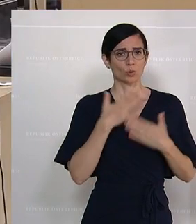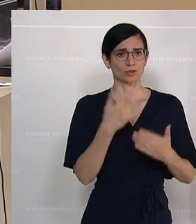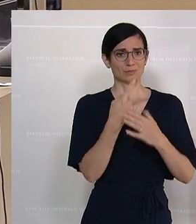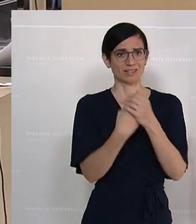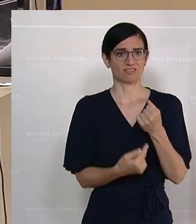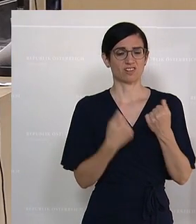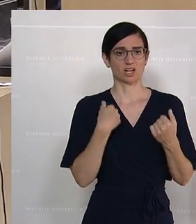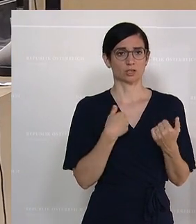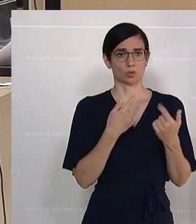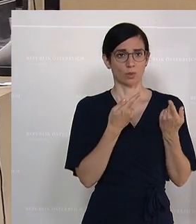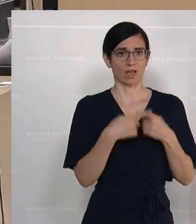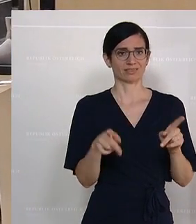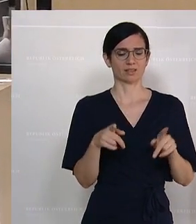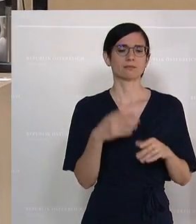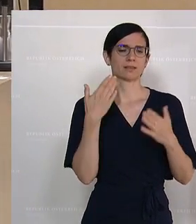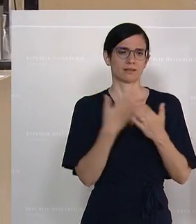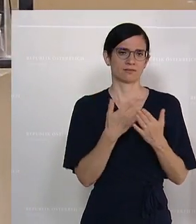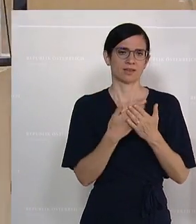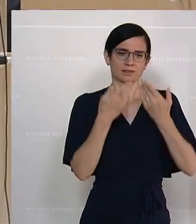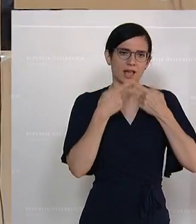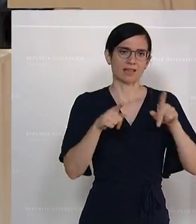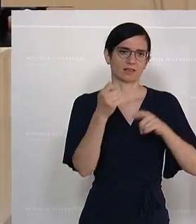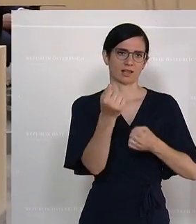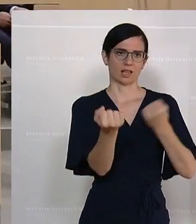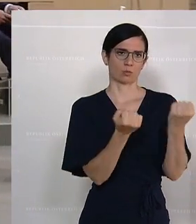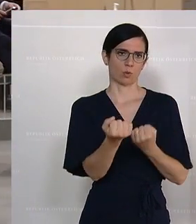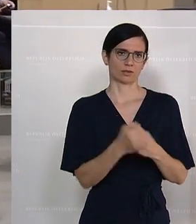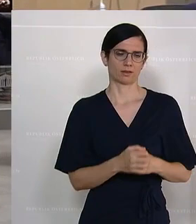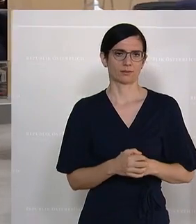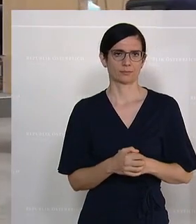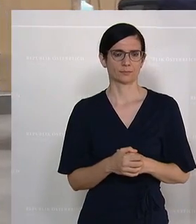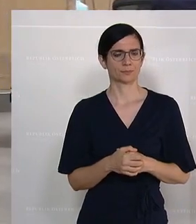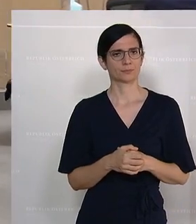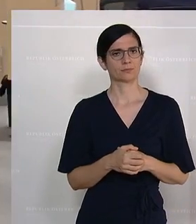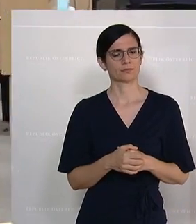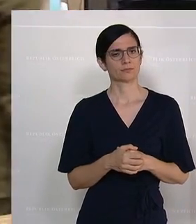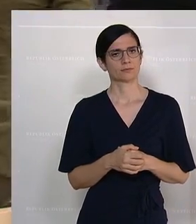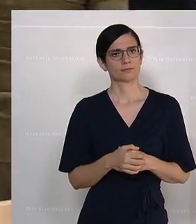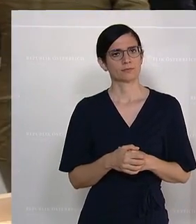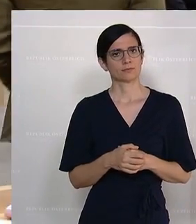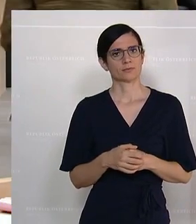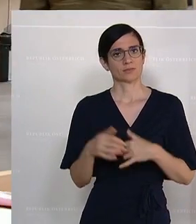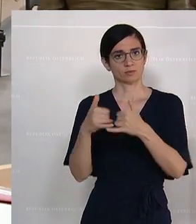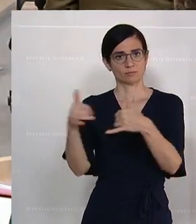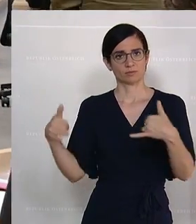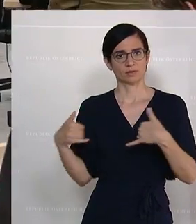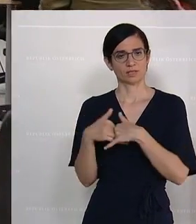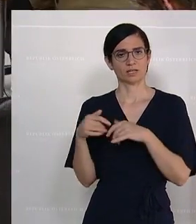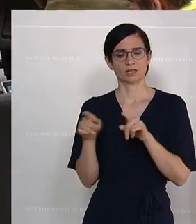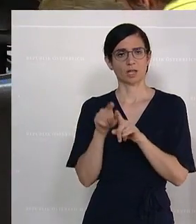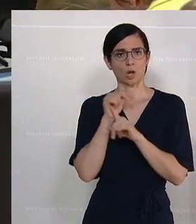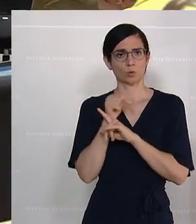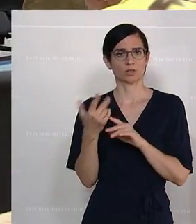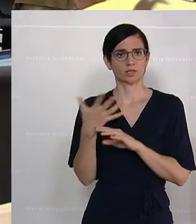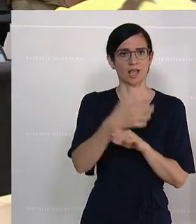geldpolitik die er gemacht wurde und eben das thema was sie nicht machen mit diesen mit diesem paket sie greifen nicht ein in die